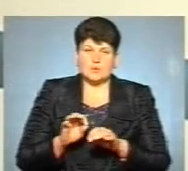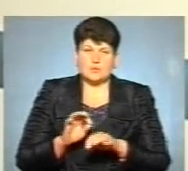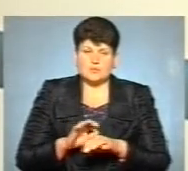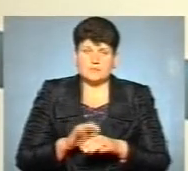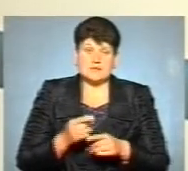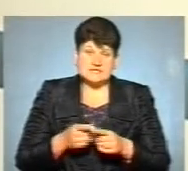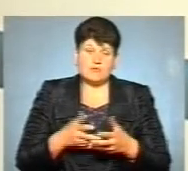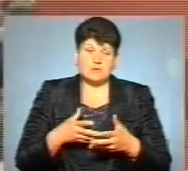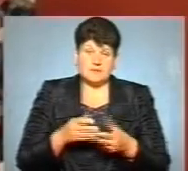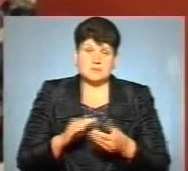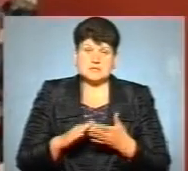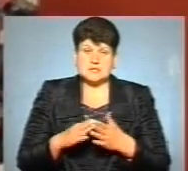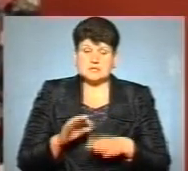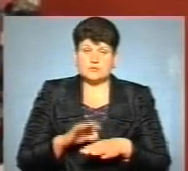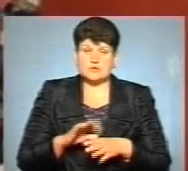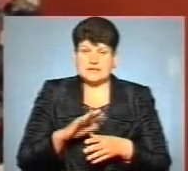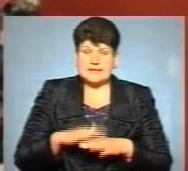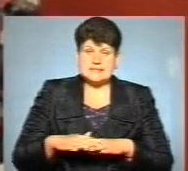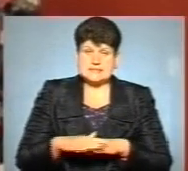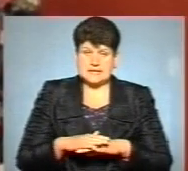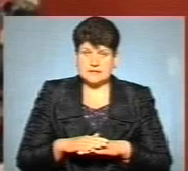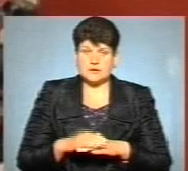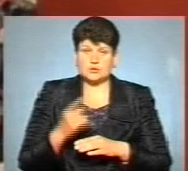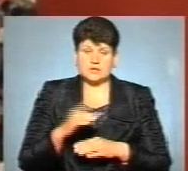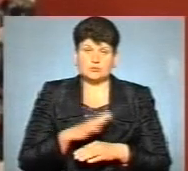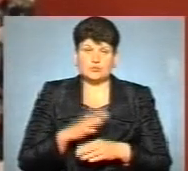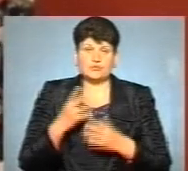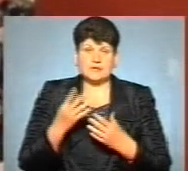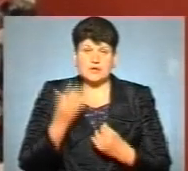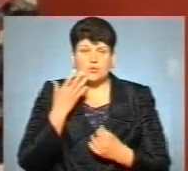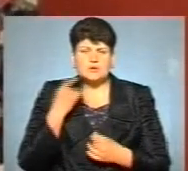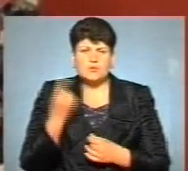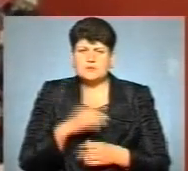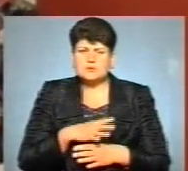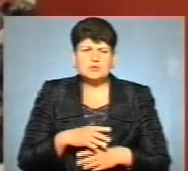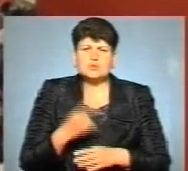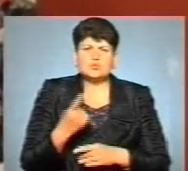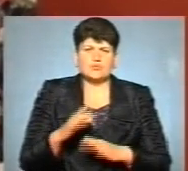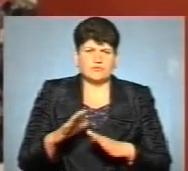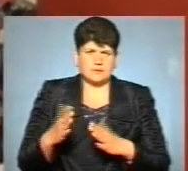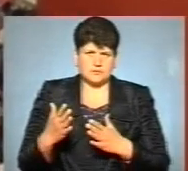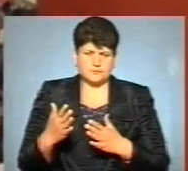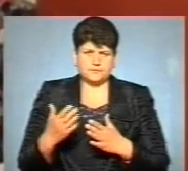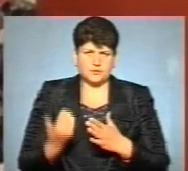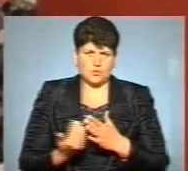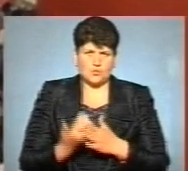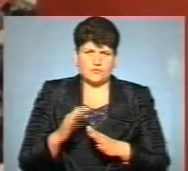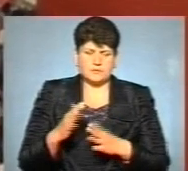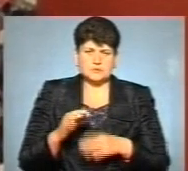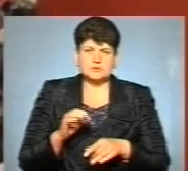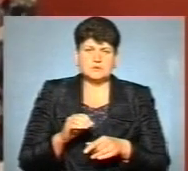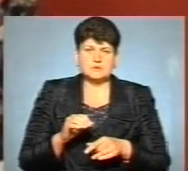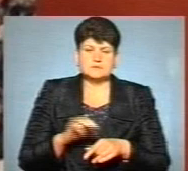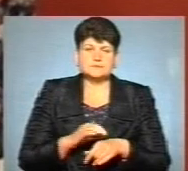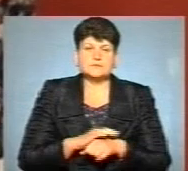захворюваності населення. В середині тижня у нас вже був один навіть день, коли в області не було зафіксовано жодного випадку нового зараження